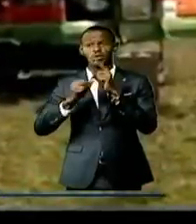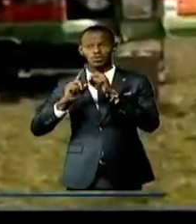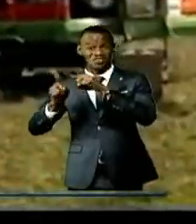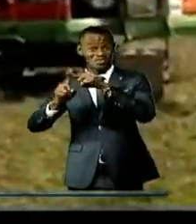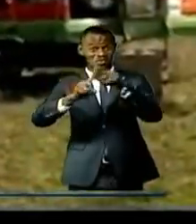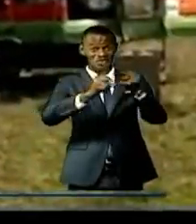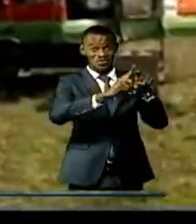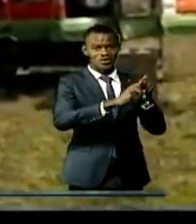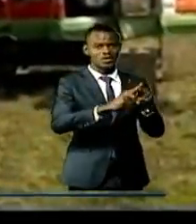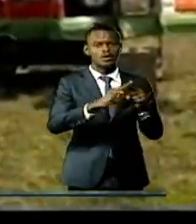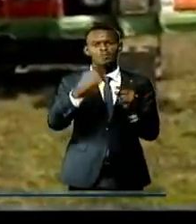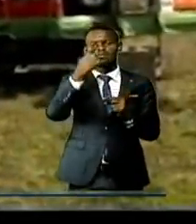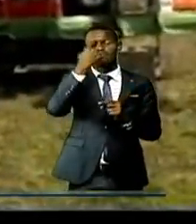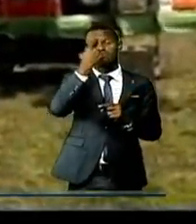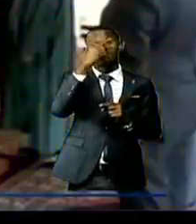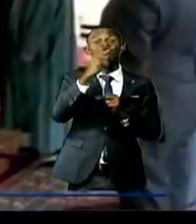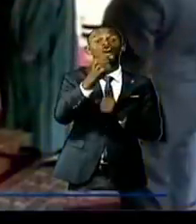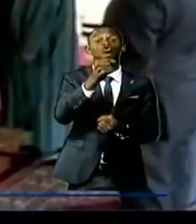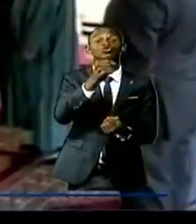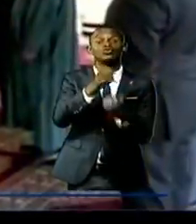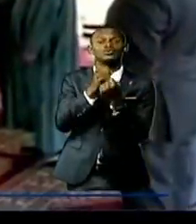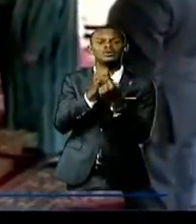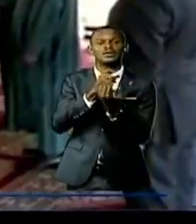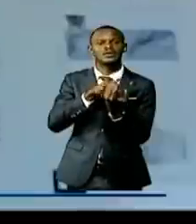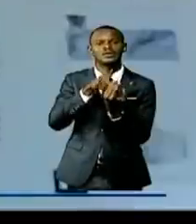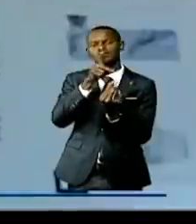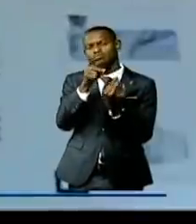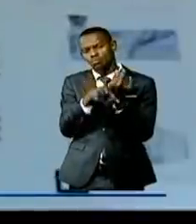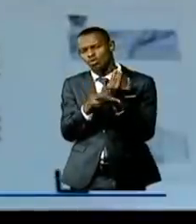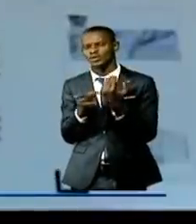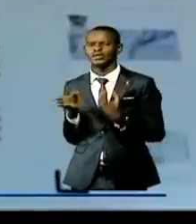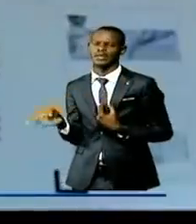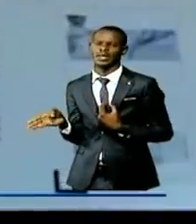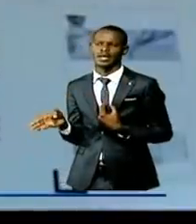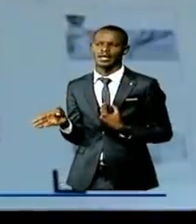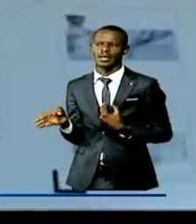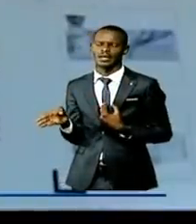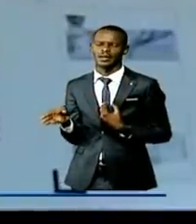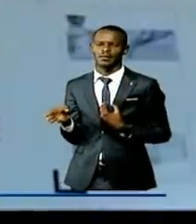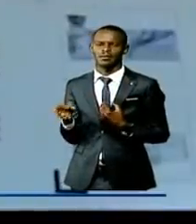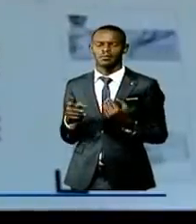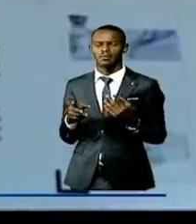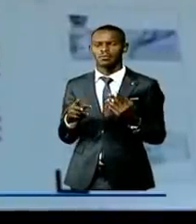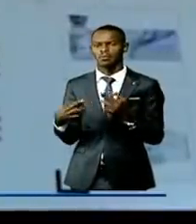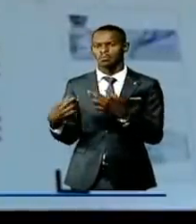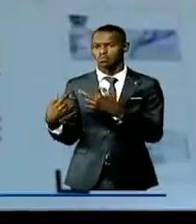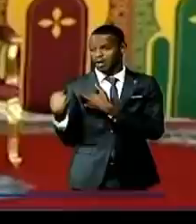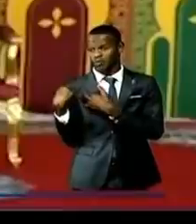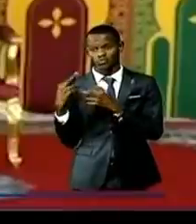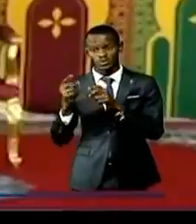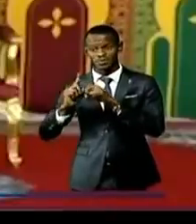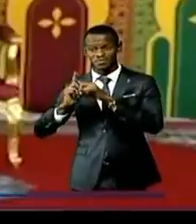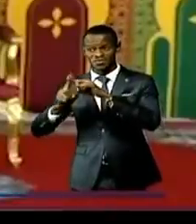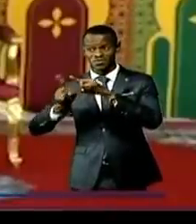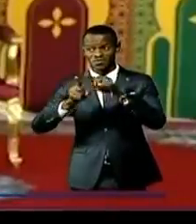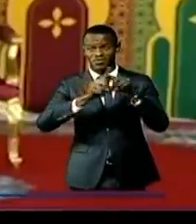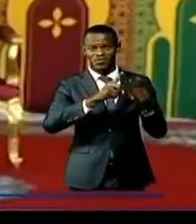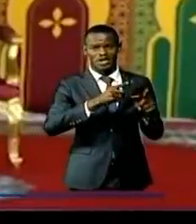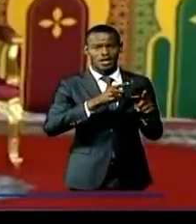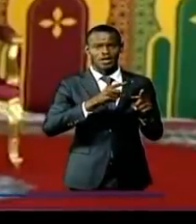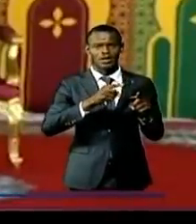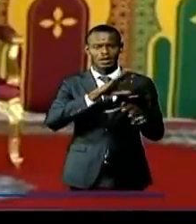L'Union africaine, en fin de compte, c'est le CDC, l'Union africaine, ont un plan et un programme